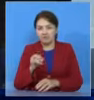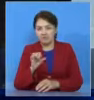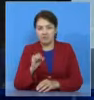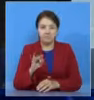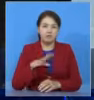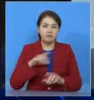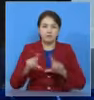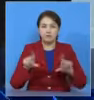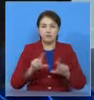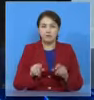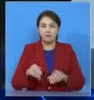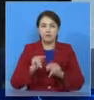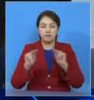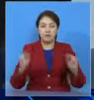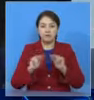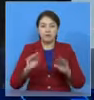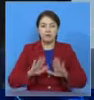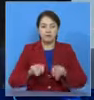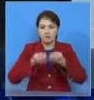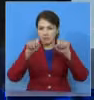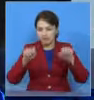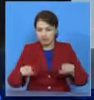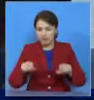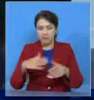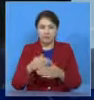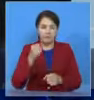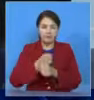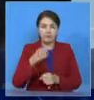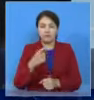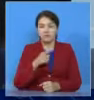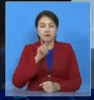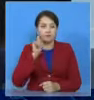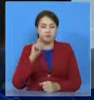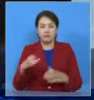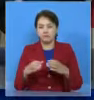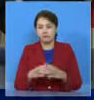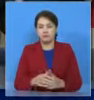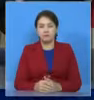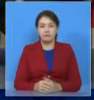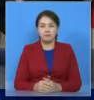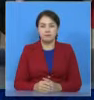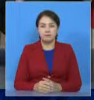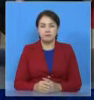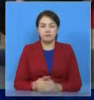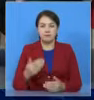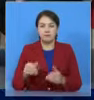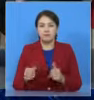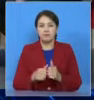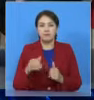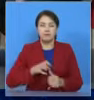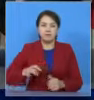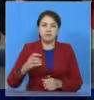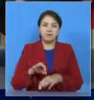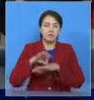же в школу будут пускать учителей и родителей только по приложению «ШИК» и строго с зеленым статусом. Отмечается, что в скором времени в регион